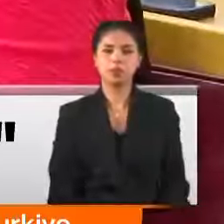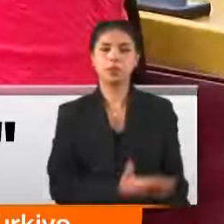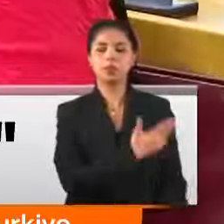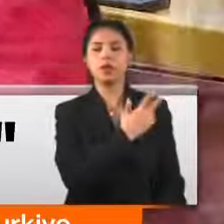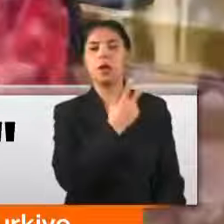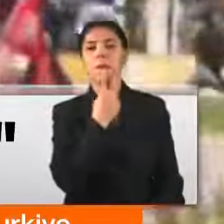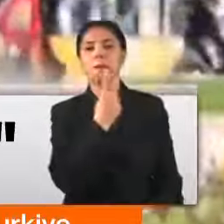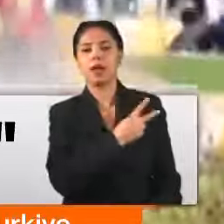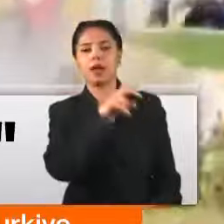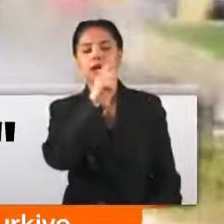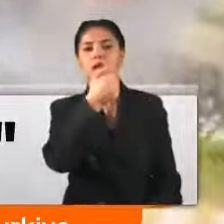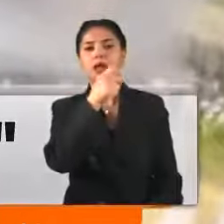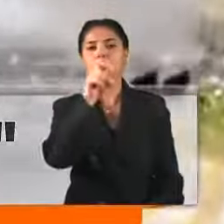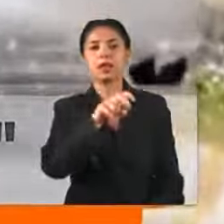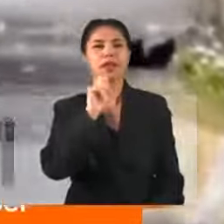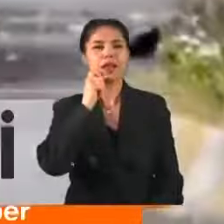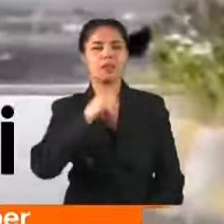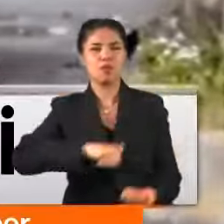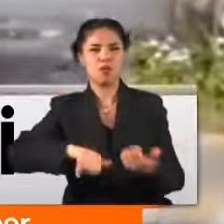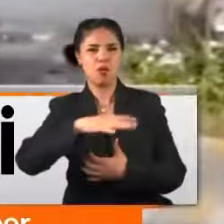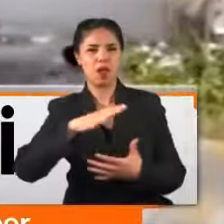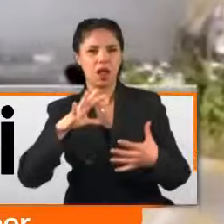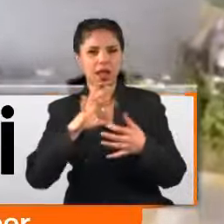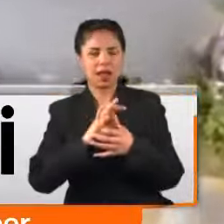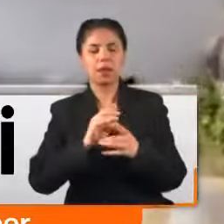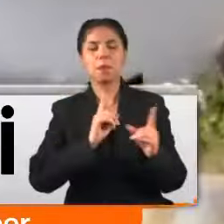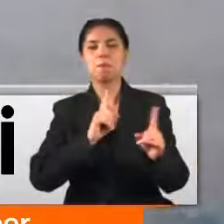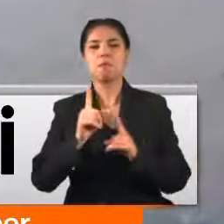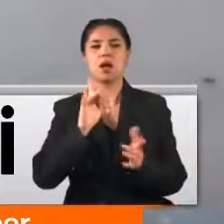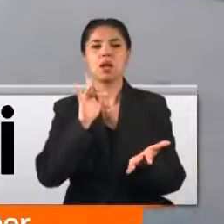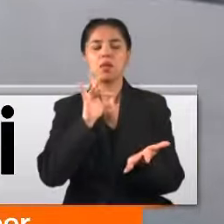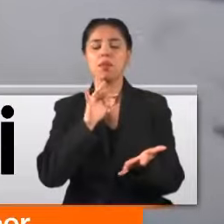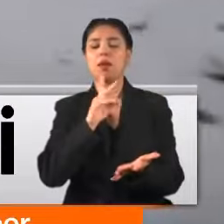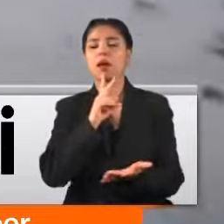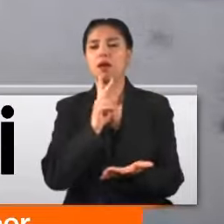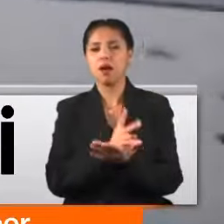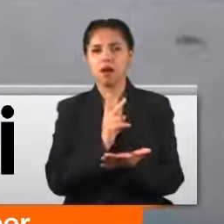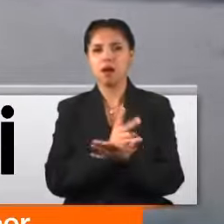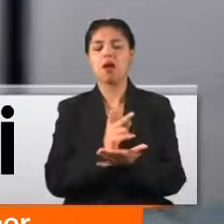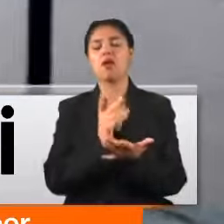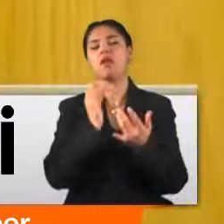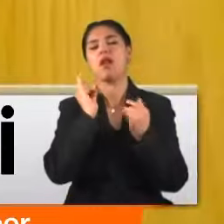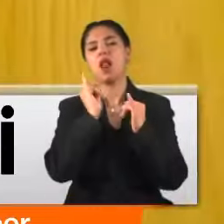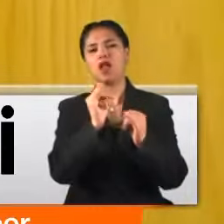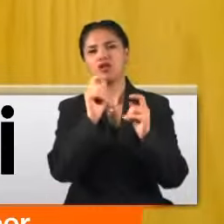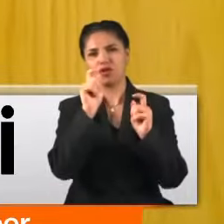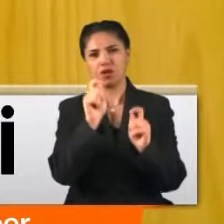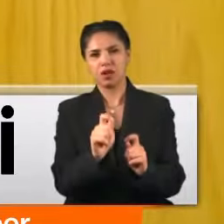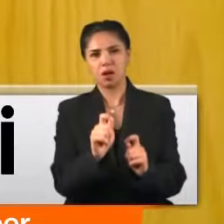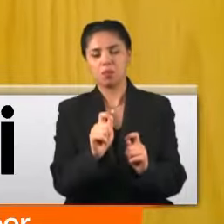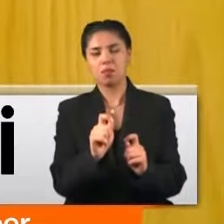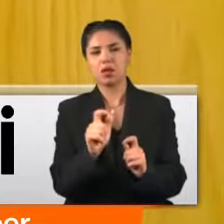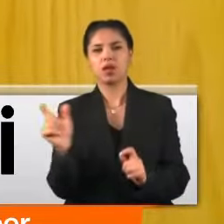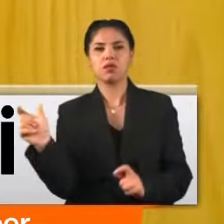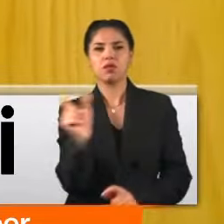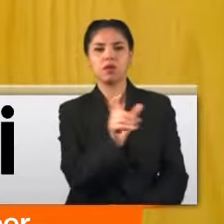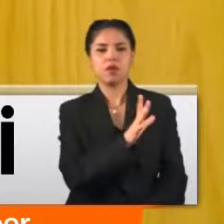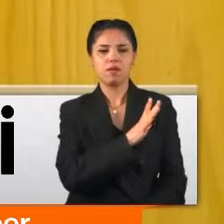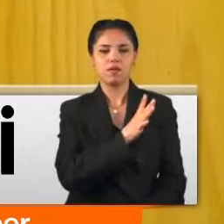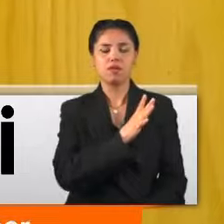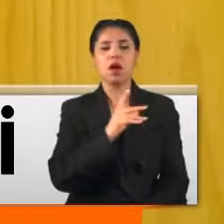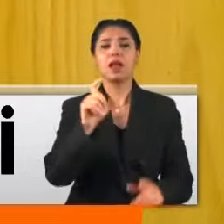CHP'nin 6-8 Ekim provokasyonuyla ilgili verilen mahkeme kararlarını eleştirmesini de unutmadı. Terörist Demirtaş'ı